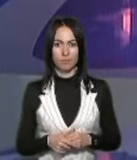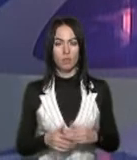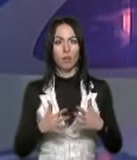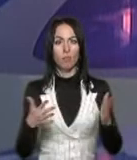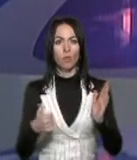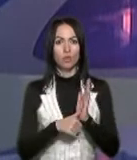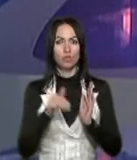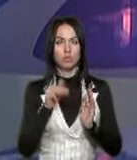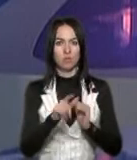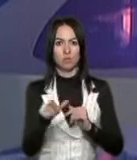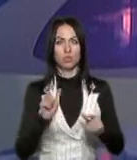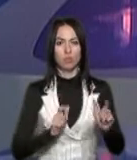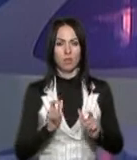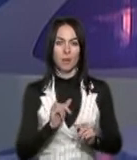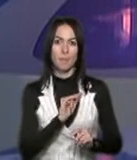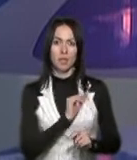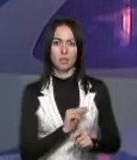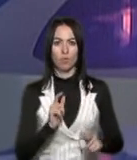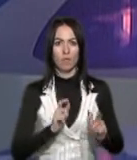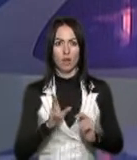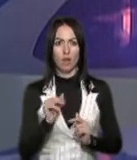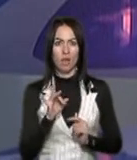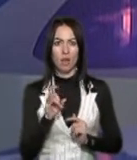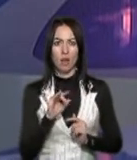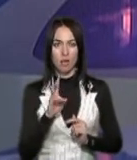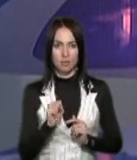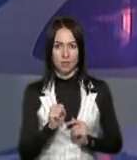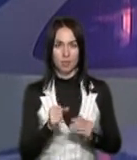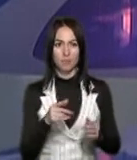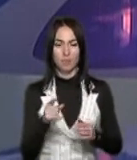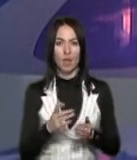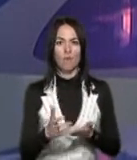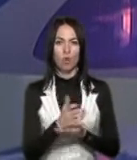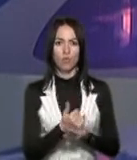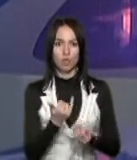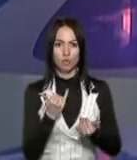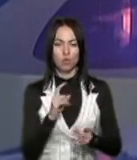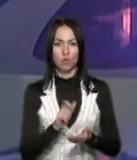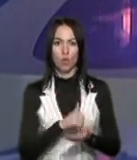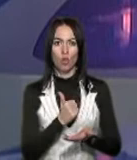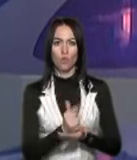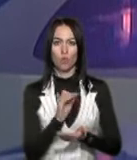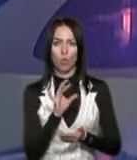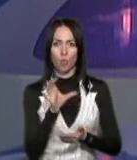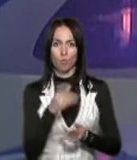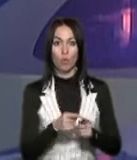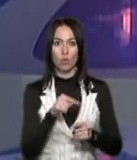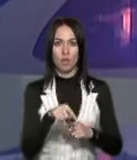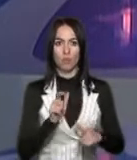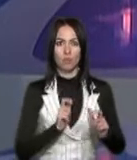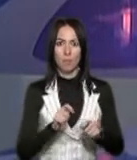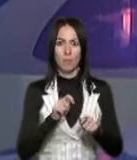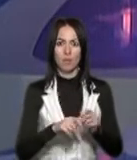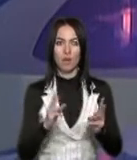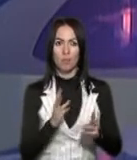Понад 6 тисяч студентів та працівників університету Каразіна евакуювали сьогодні з головного корпусу. Так, в університеті перевіряли